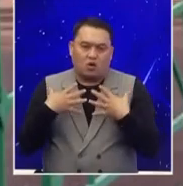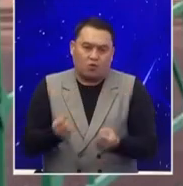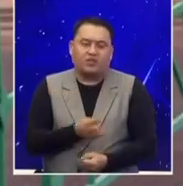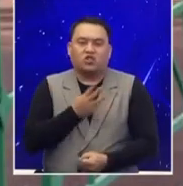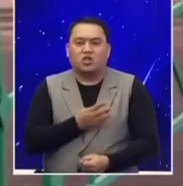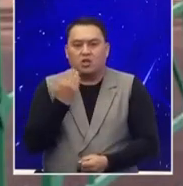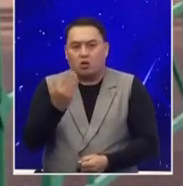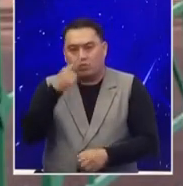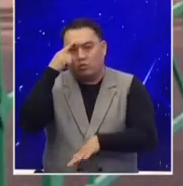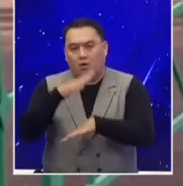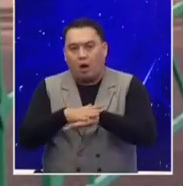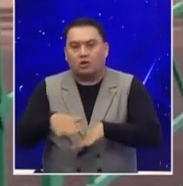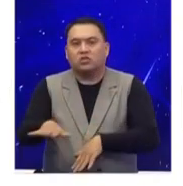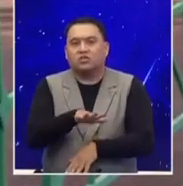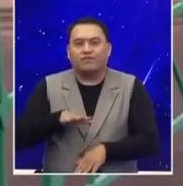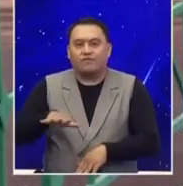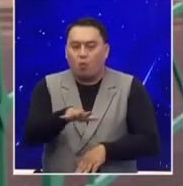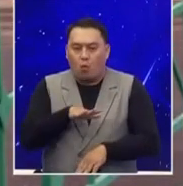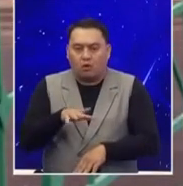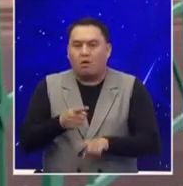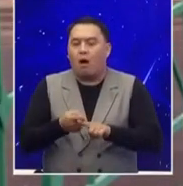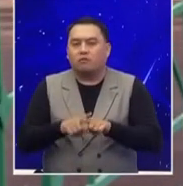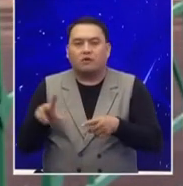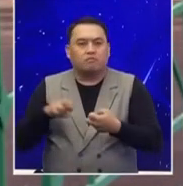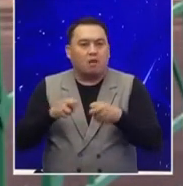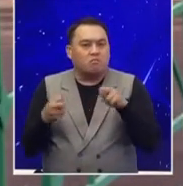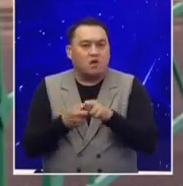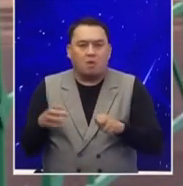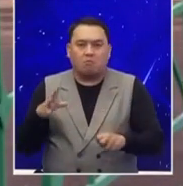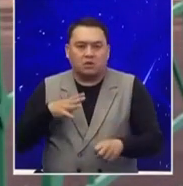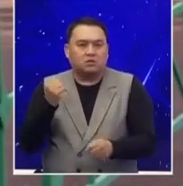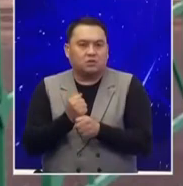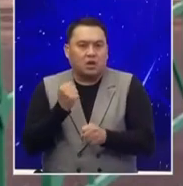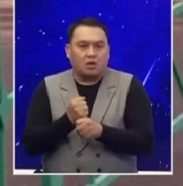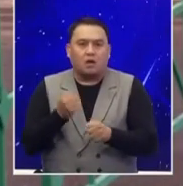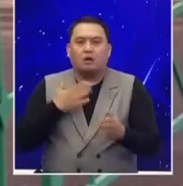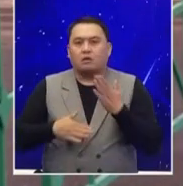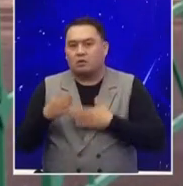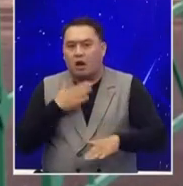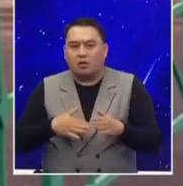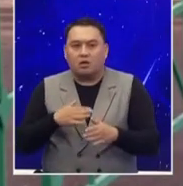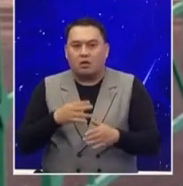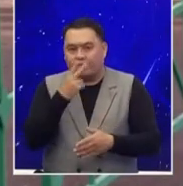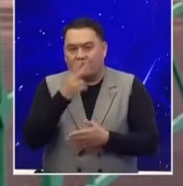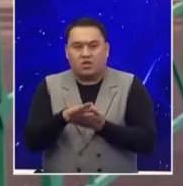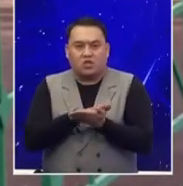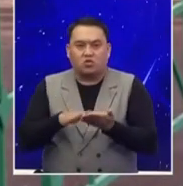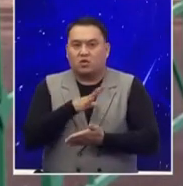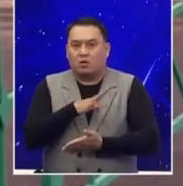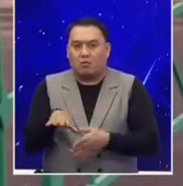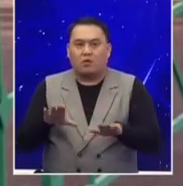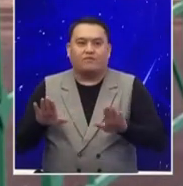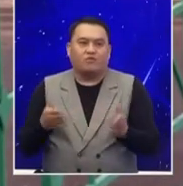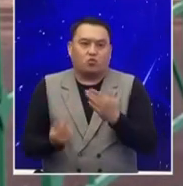он взял вот именно наш двор. Вот вся проблема, так вроде бы делают, люди рады. Когда ничего не было и